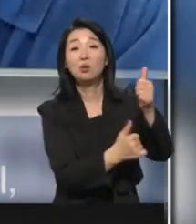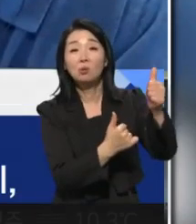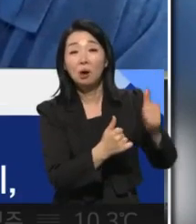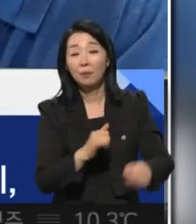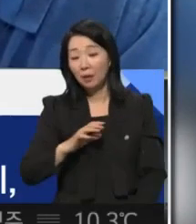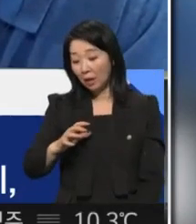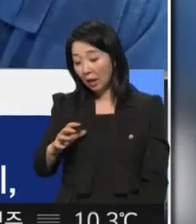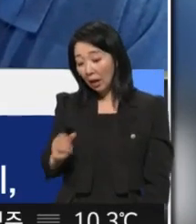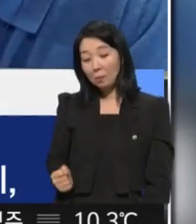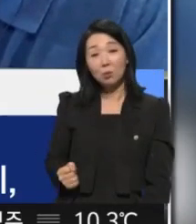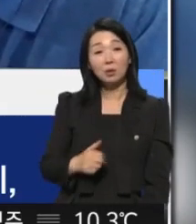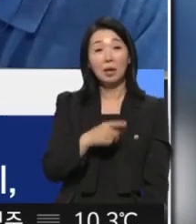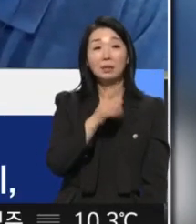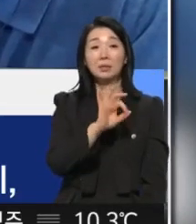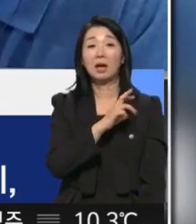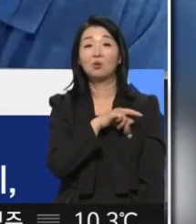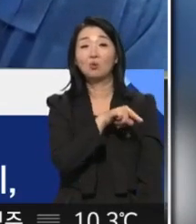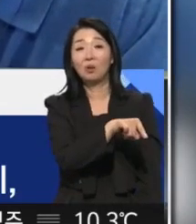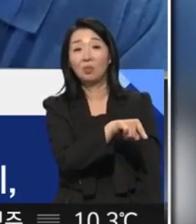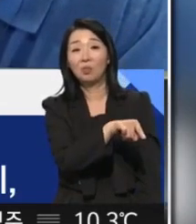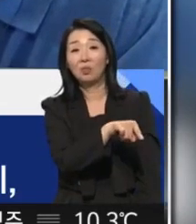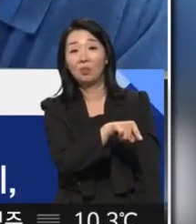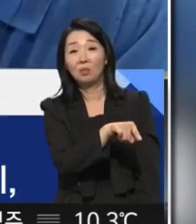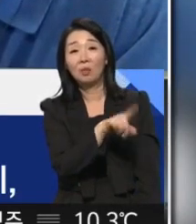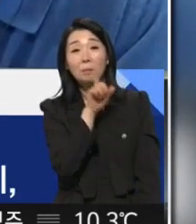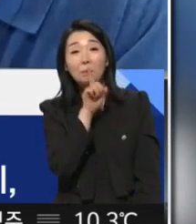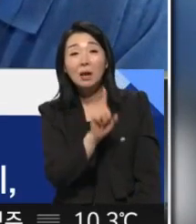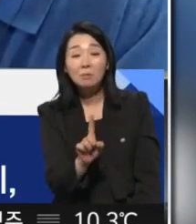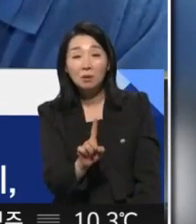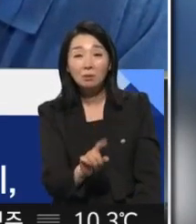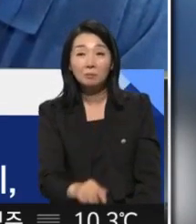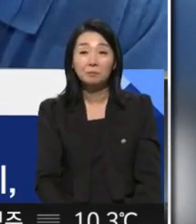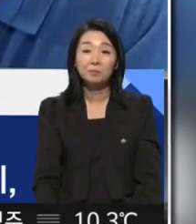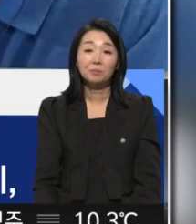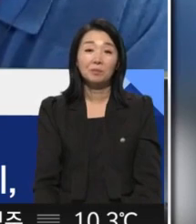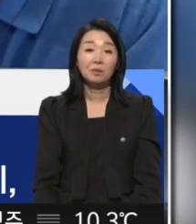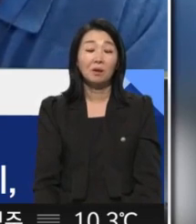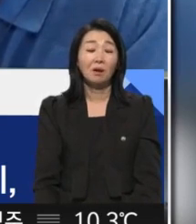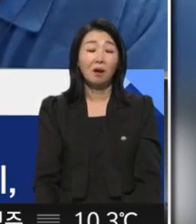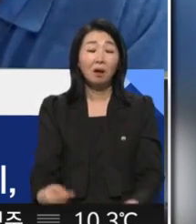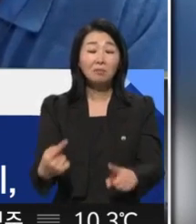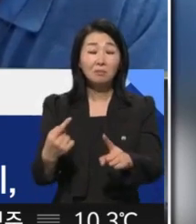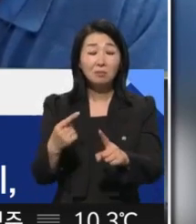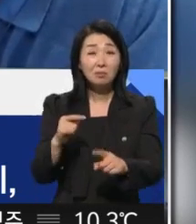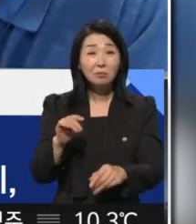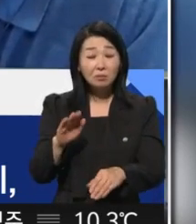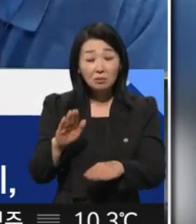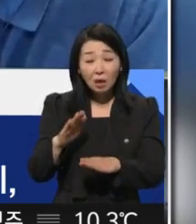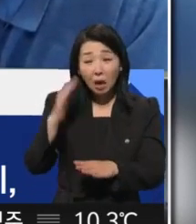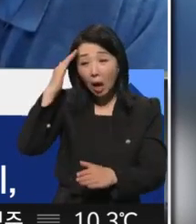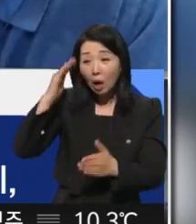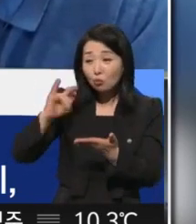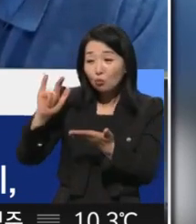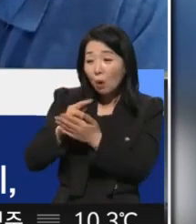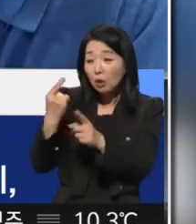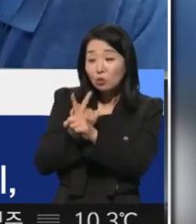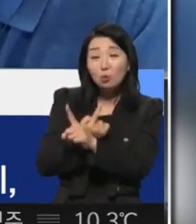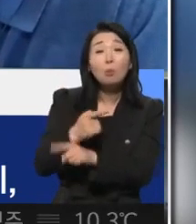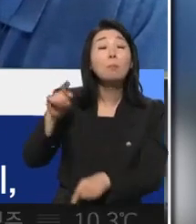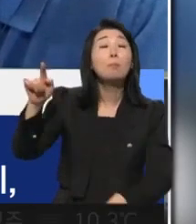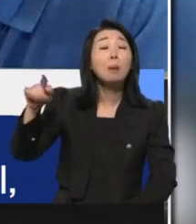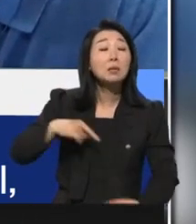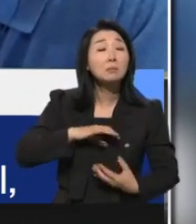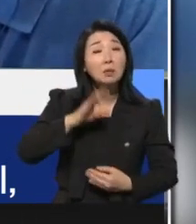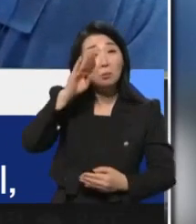캄보디아 장경태 의원이 뭐 얘기를 하는데 아니 그 심장병 치료받으러 곧 국내에 귀국 와서 심장병